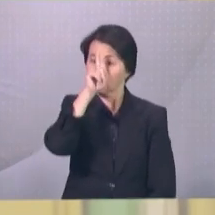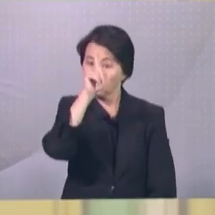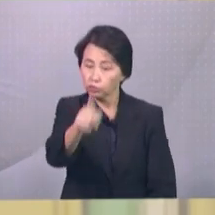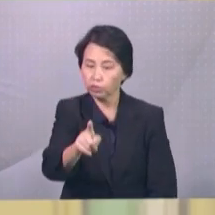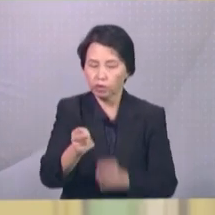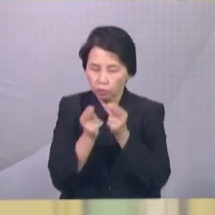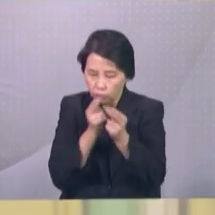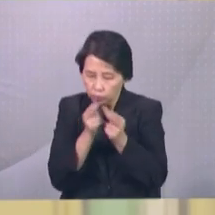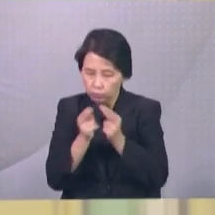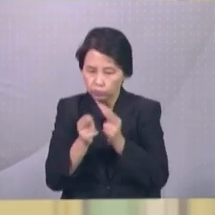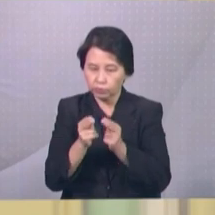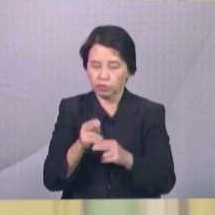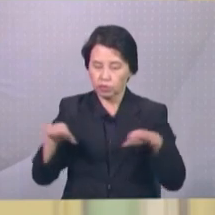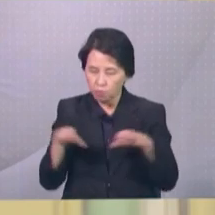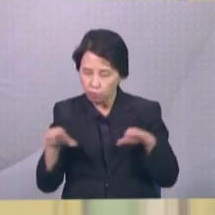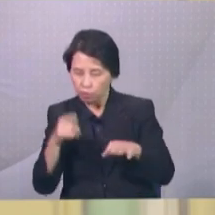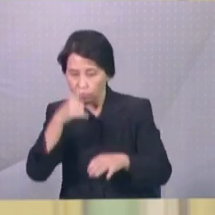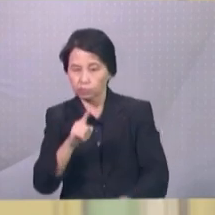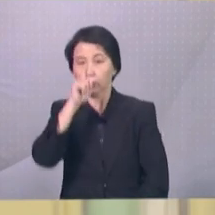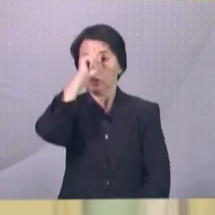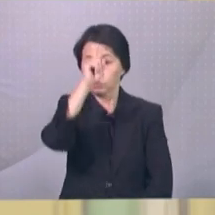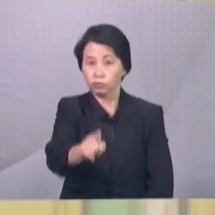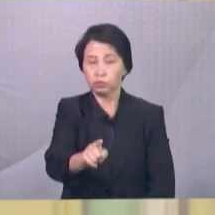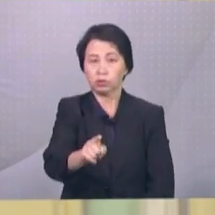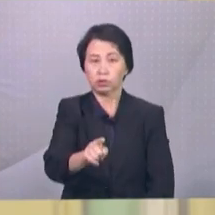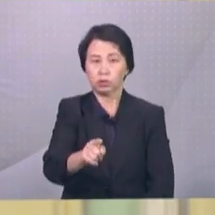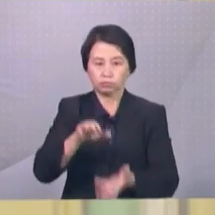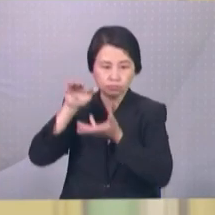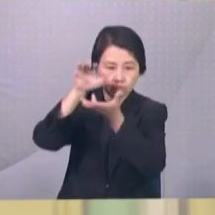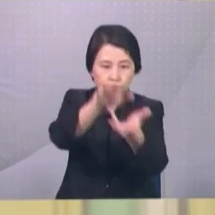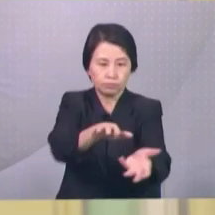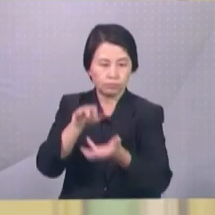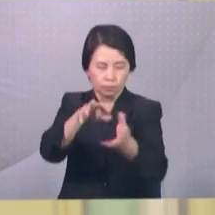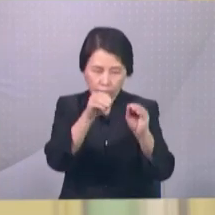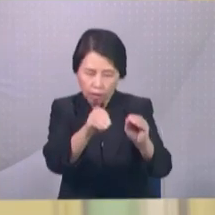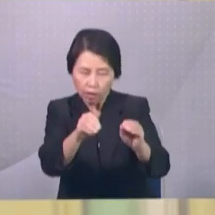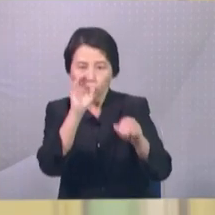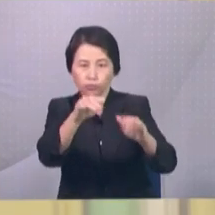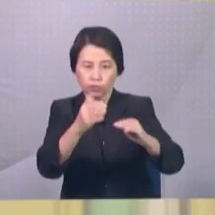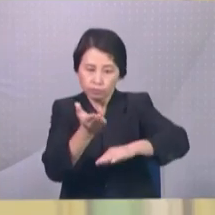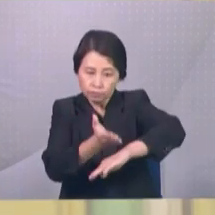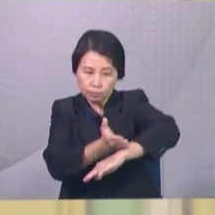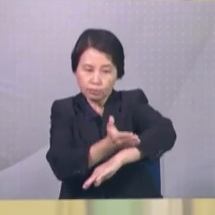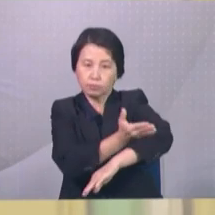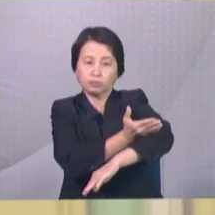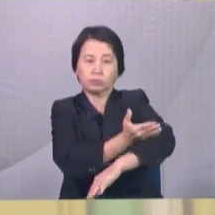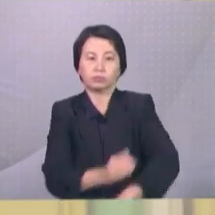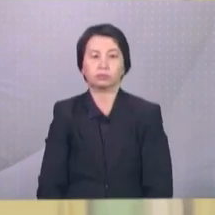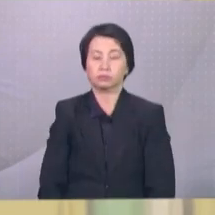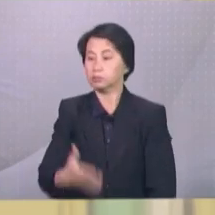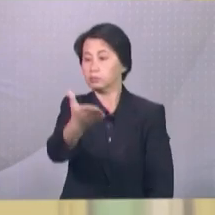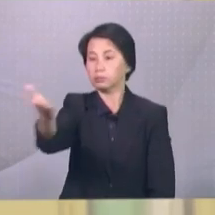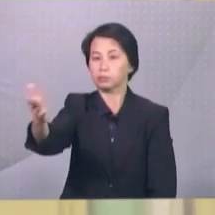bahawa usaha-usaha dibuat bagi memastikan delivery atau penyampaian itu dapat ditingkatkan. Ada